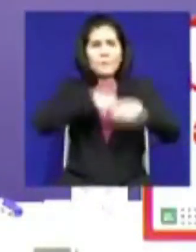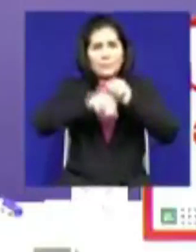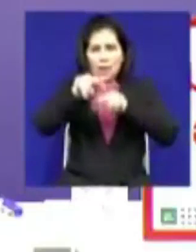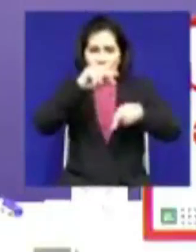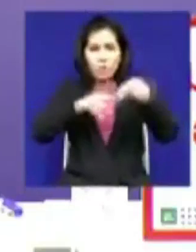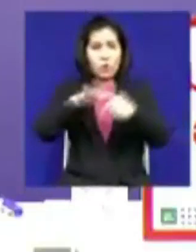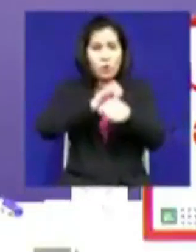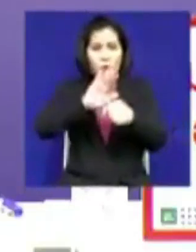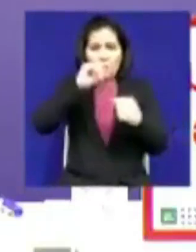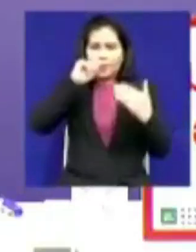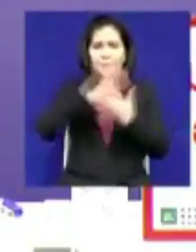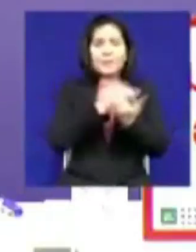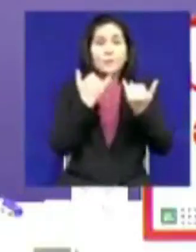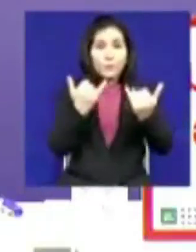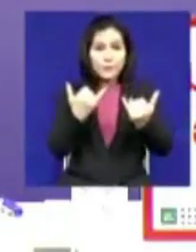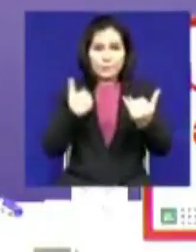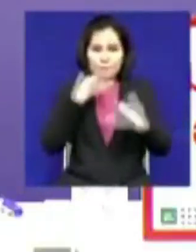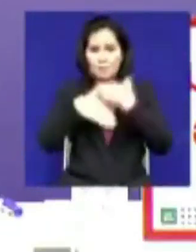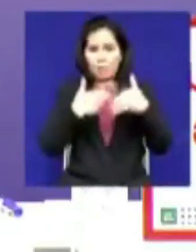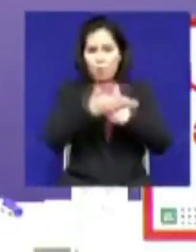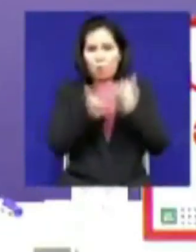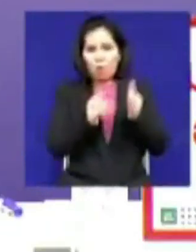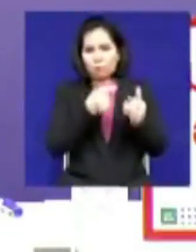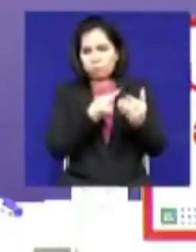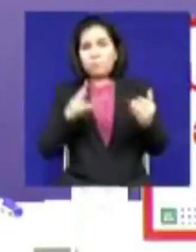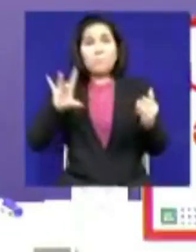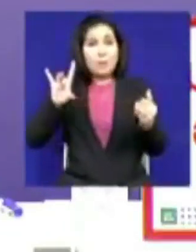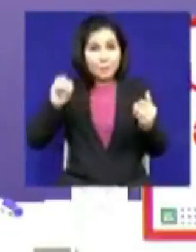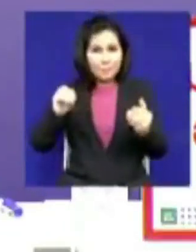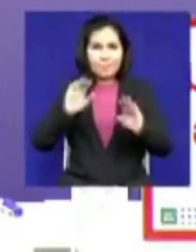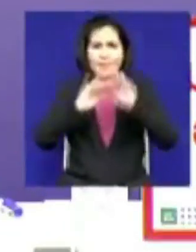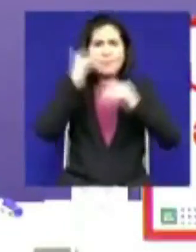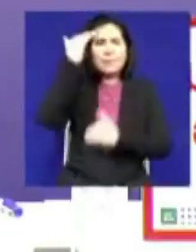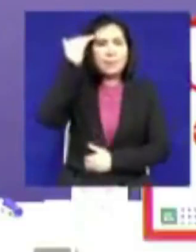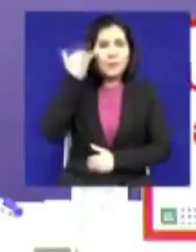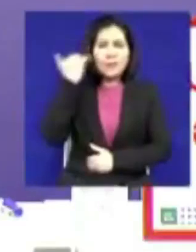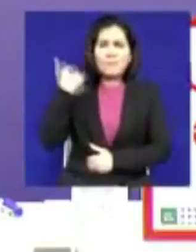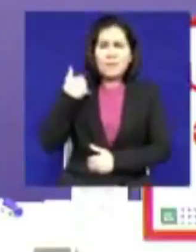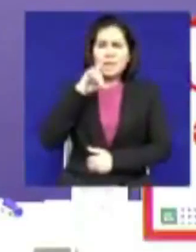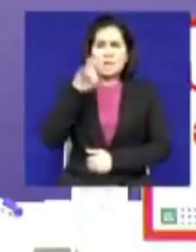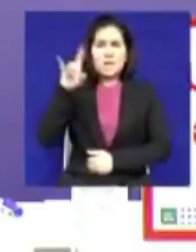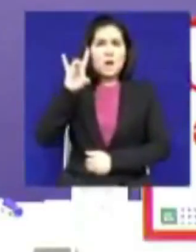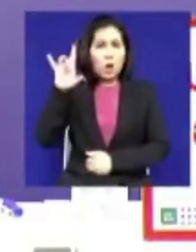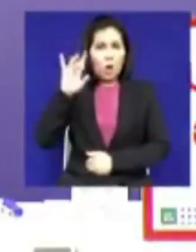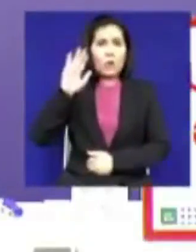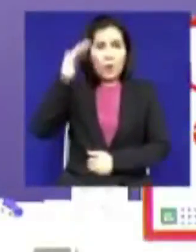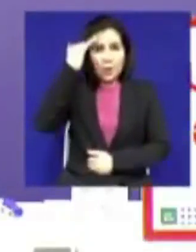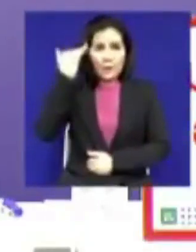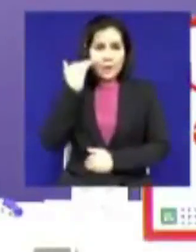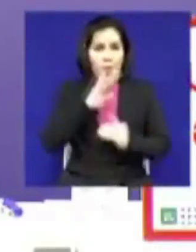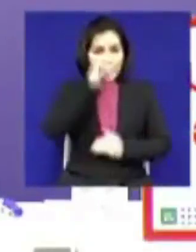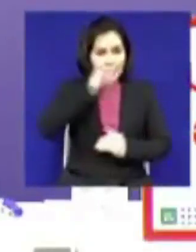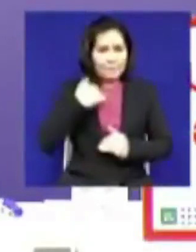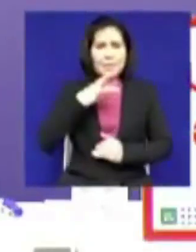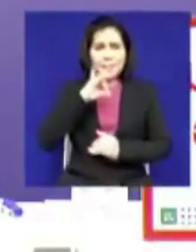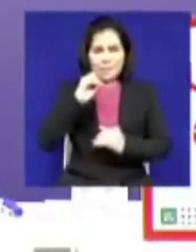ถ้าสมมติติดตามข่าวด้วยเขาก็จะเห็นว่าเอ๊ะทำไมตัวเลขเรามันน้อยจังแล้วยิ่งทราบว่าเมื่อสักครู่นี้เนี่ยตัวเลขที่แสดงออกมามาจากการ